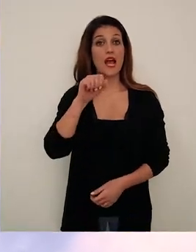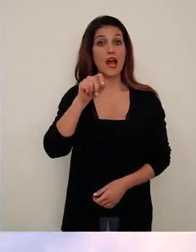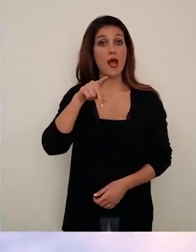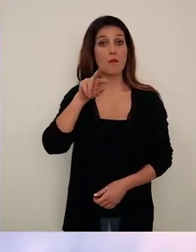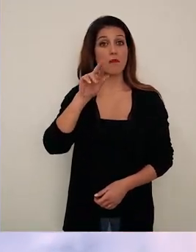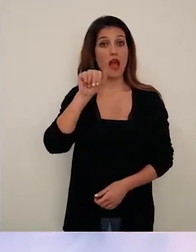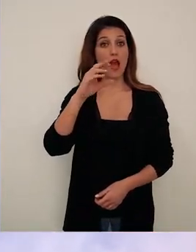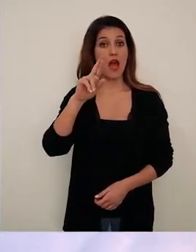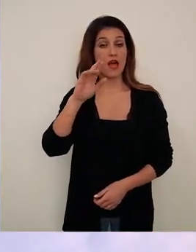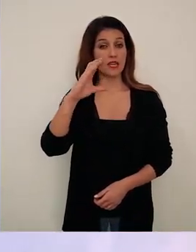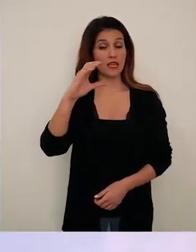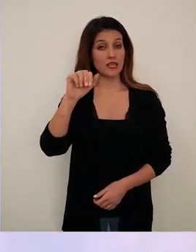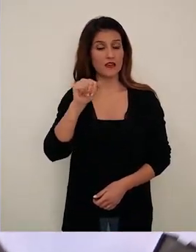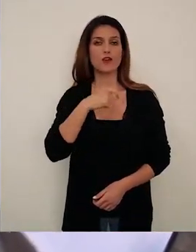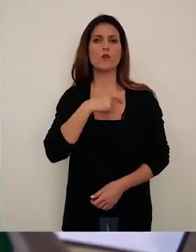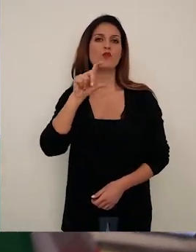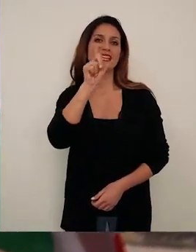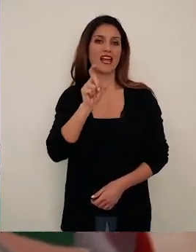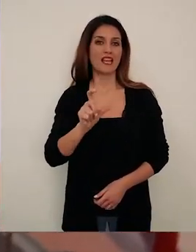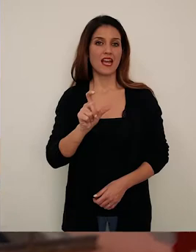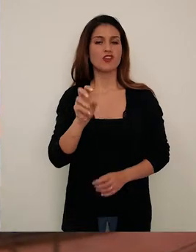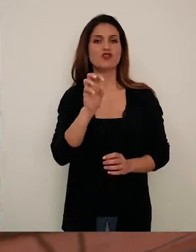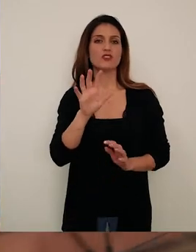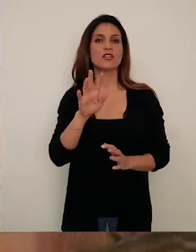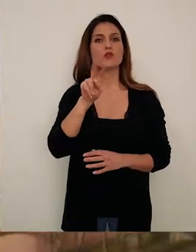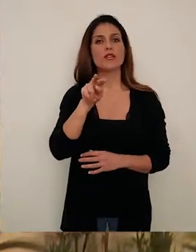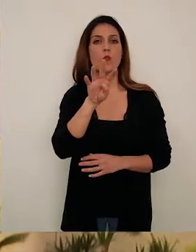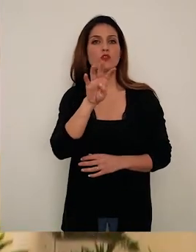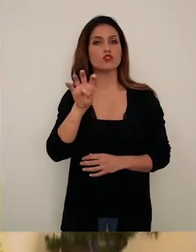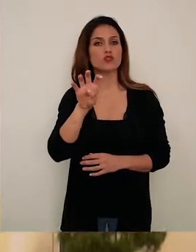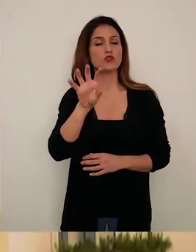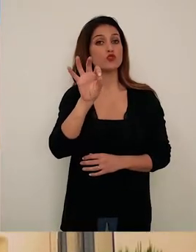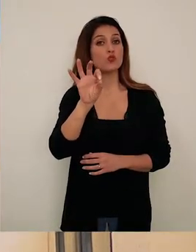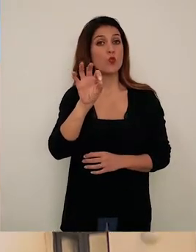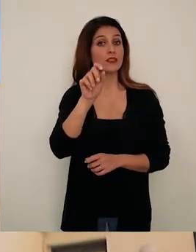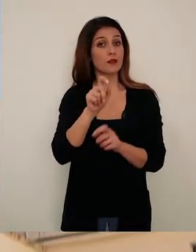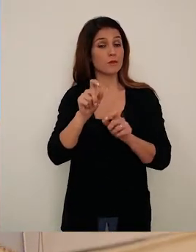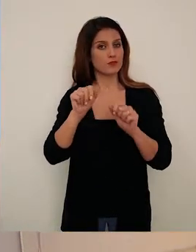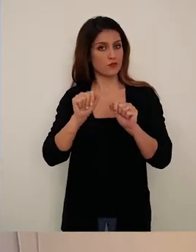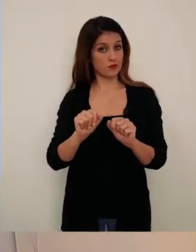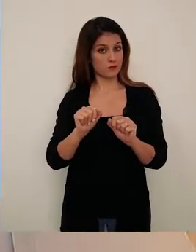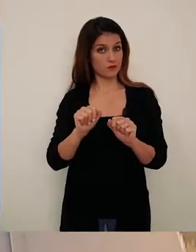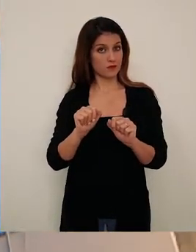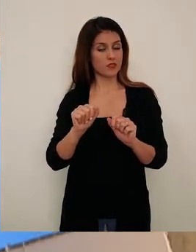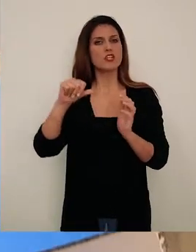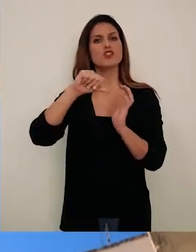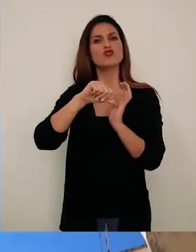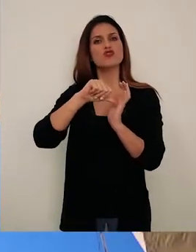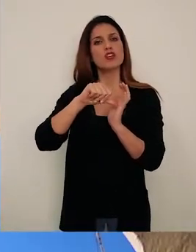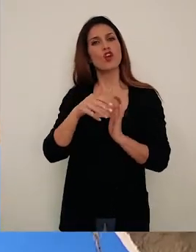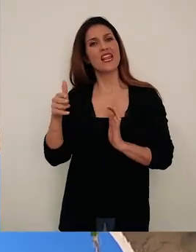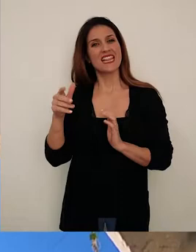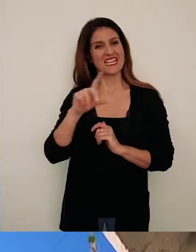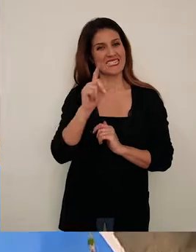Caprarica di Lecce è un comune italiano di circa 2.450 abitanti. Si trova nel Salento centro-orientale